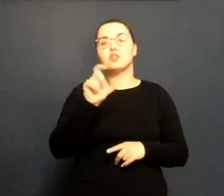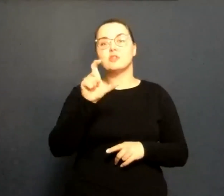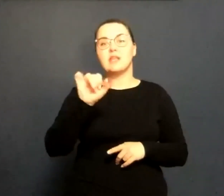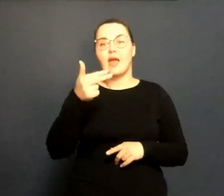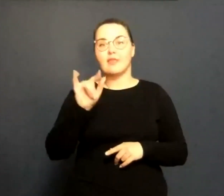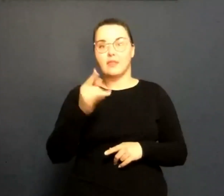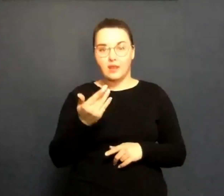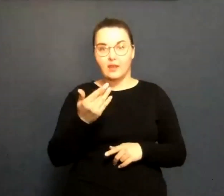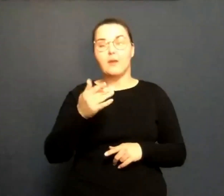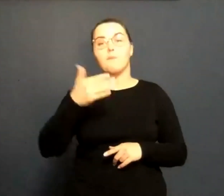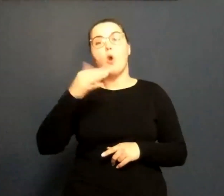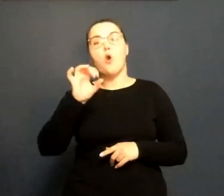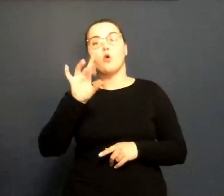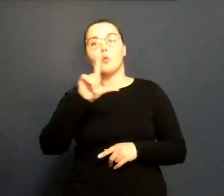kobiet.